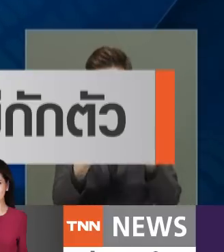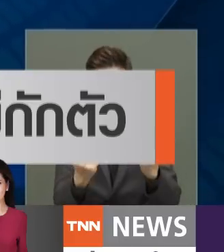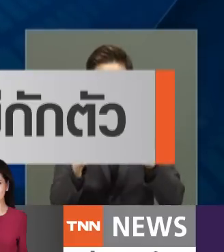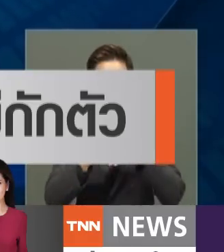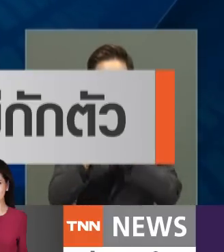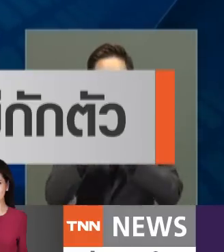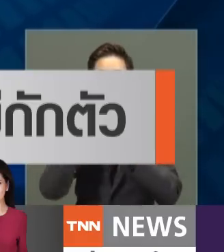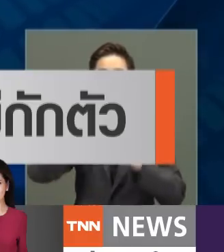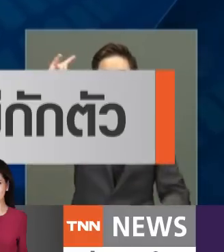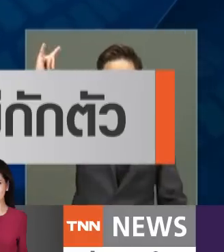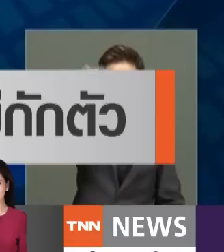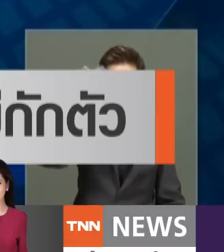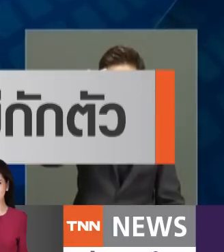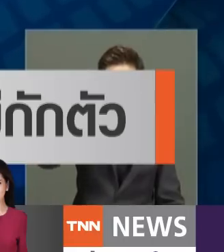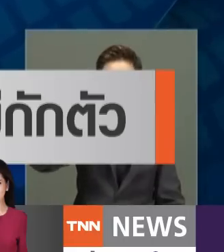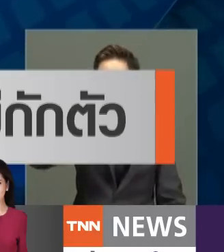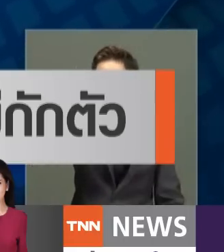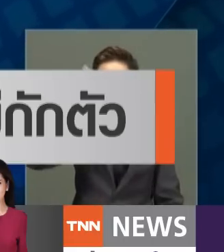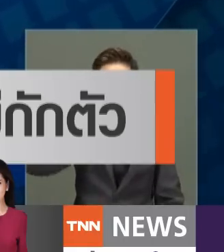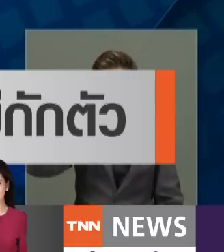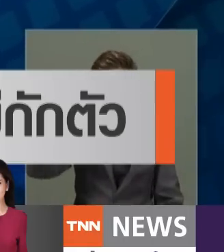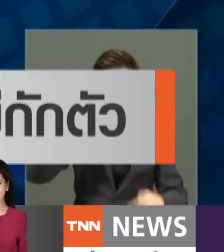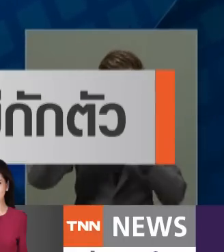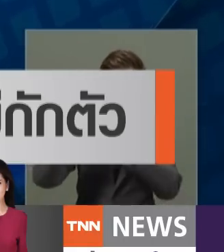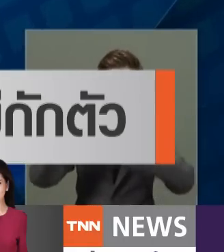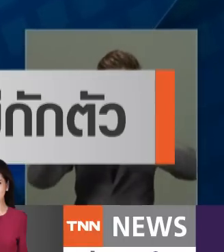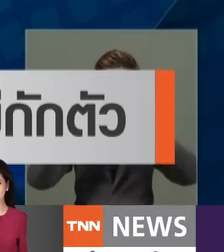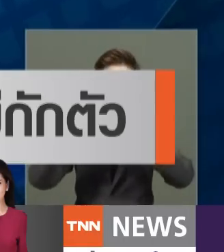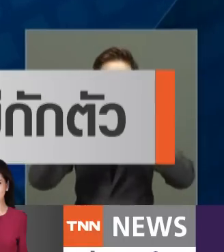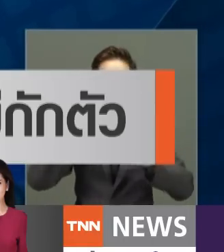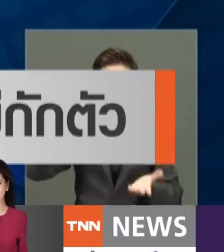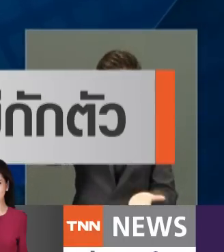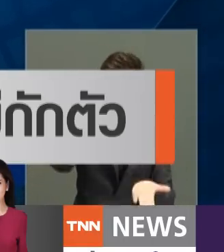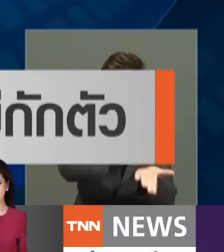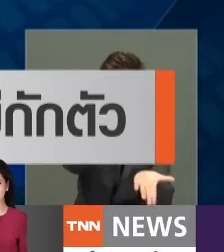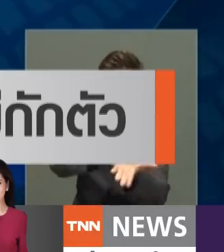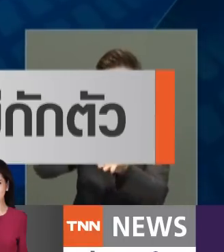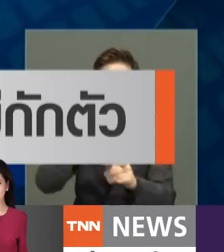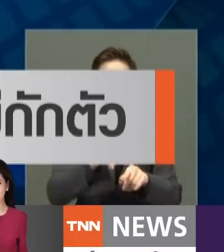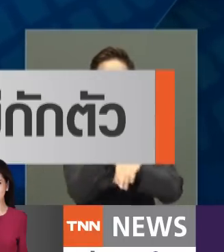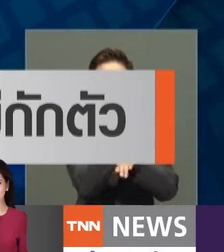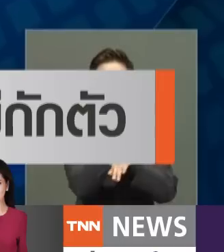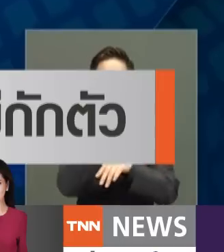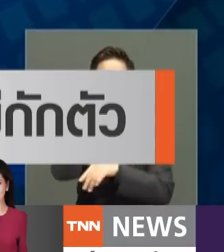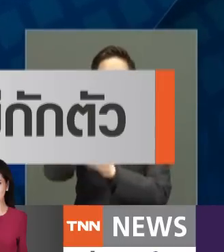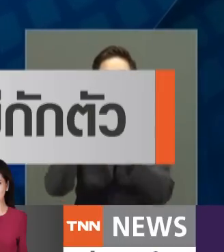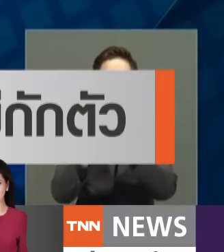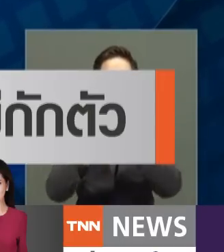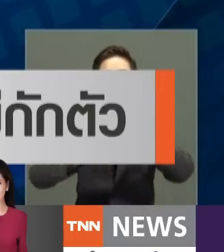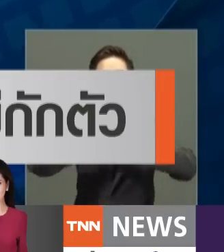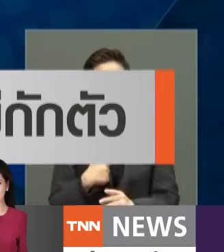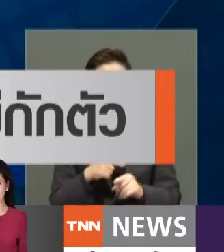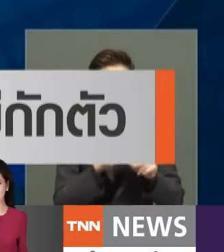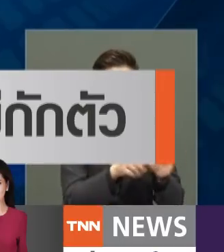ำบลหนองแกโดยทางสบคได้ย้ำ8ข้อกำหนดให้ชาวต่างชาติเข้าประเทศได้หลังจากที่เปิดประเ